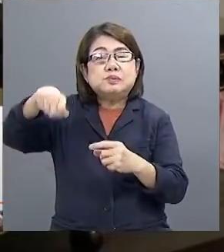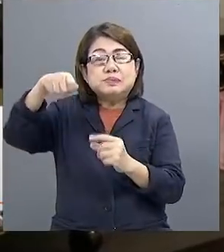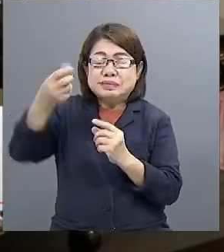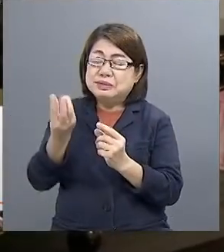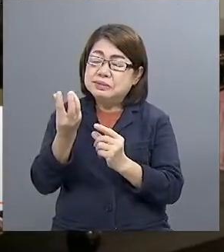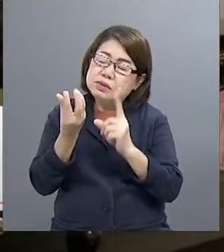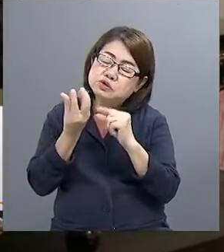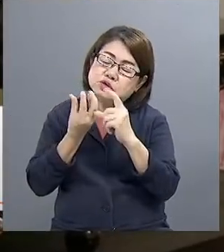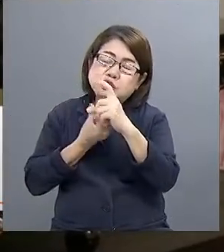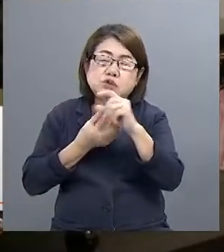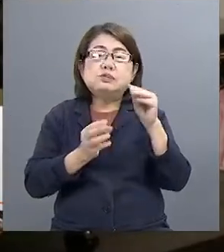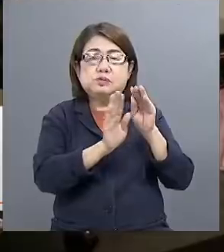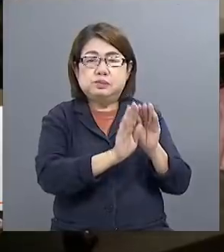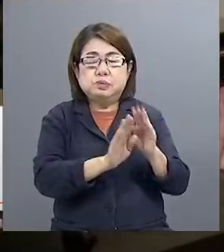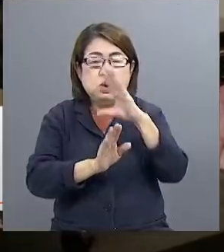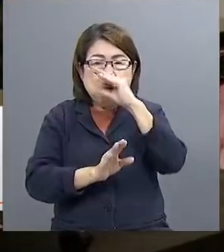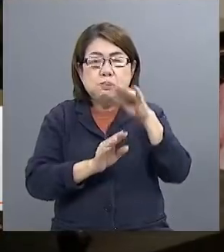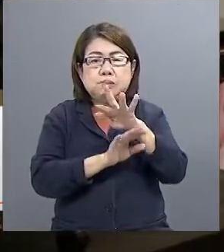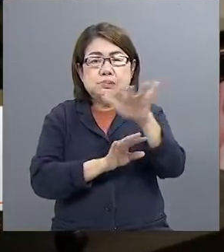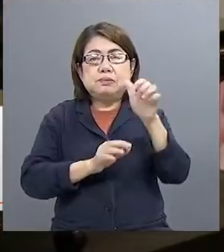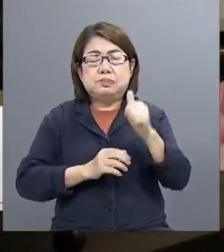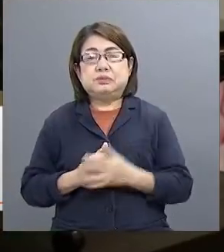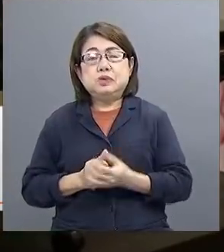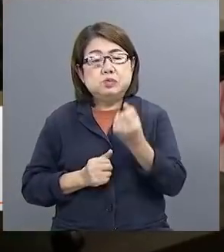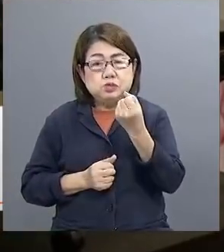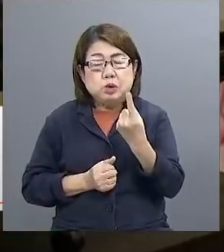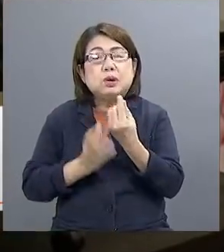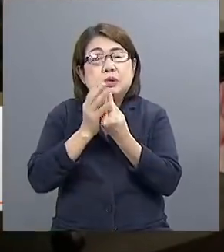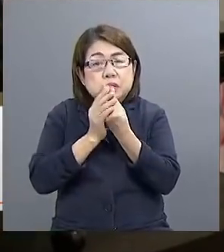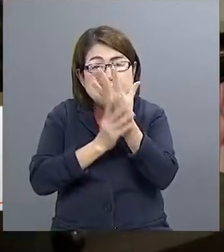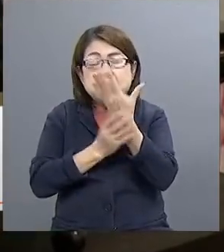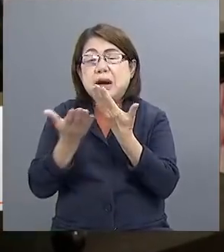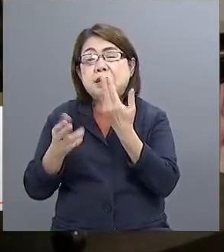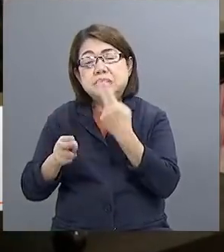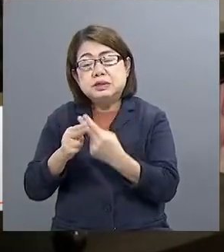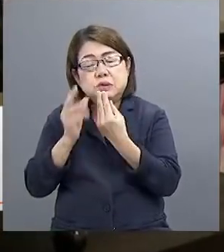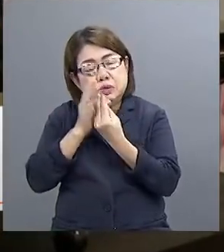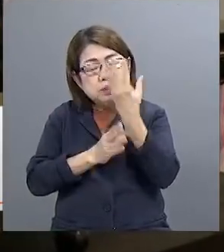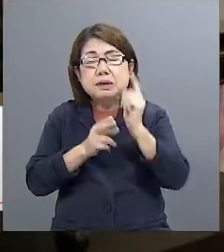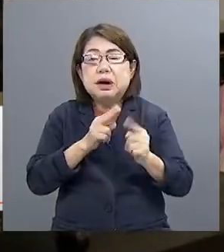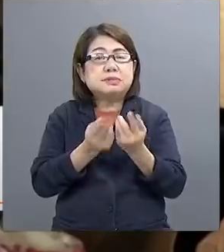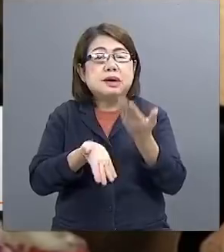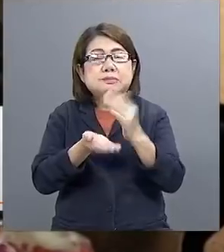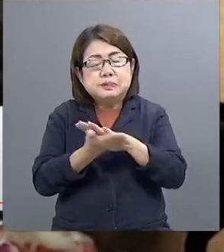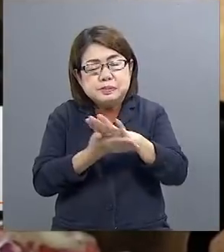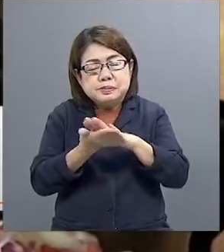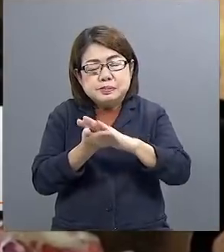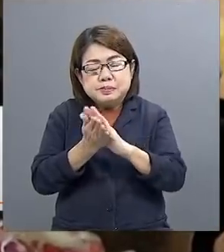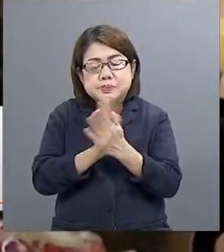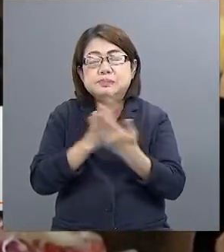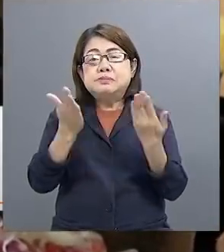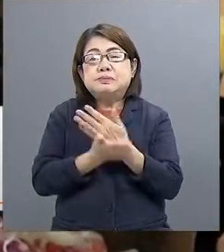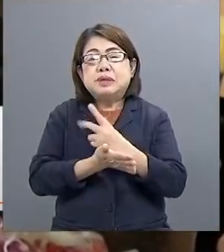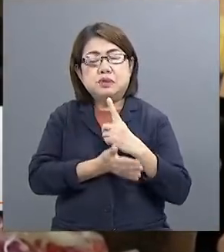นอกจากนี้บุหงาดอกไม้สดและดอกไม้อีกหลายชนิดก็ยังสามารถนำมาทำเป็นน้ำหอมได้ด้วยนะครับและยังทำเป็นยา